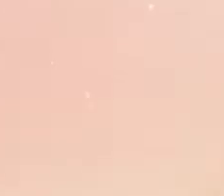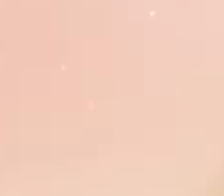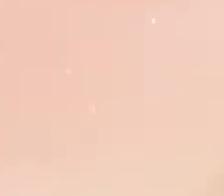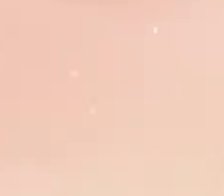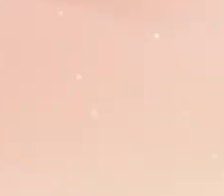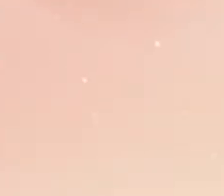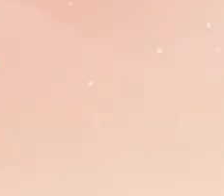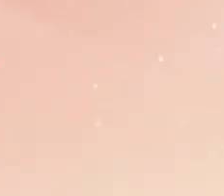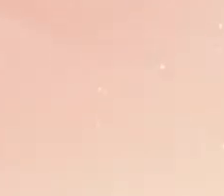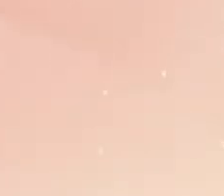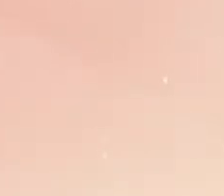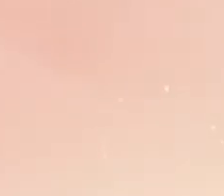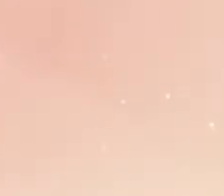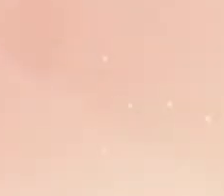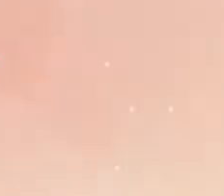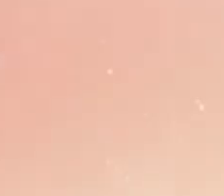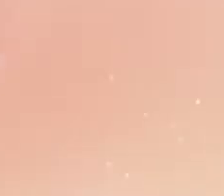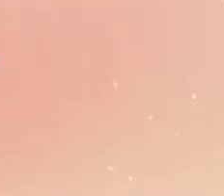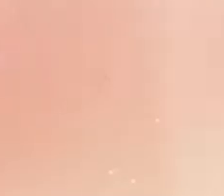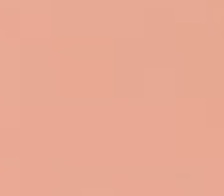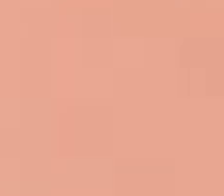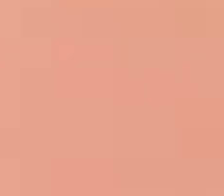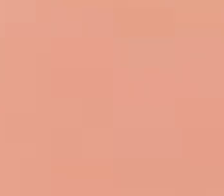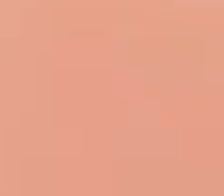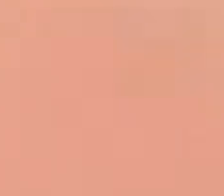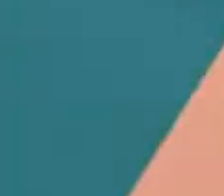Equestrian dan Fraser Valley Kuala Kubu Baru.